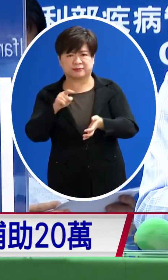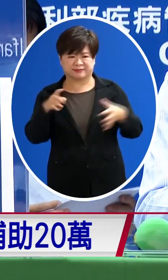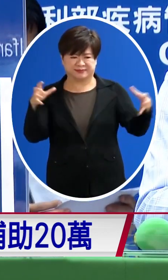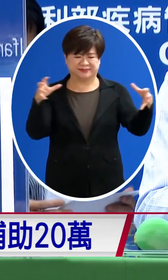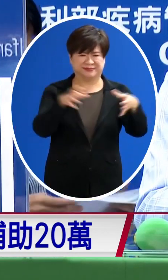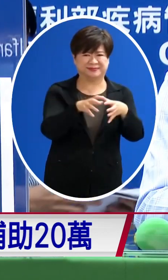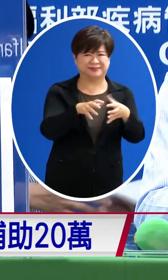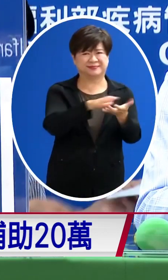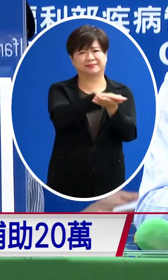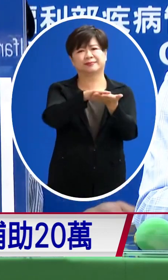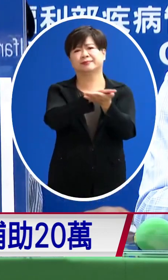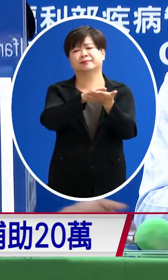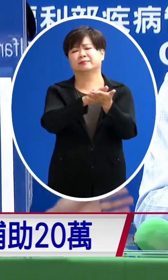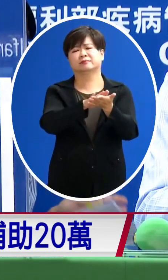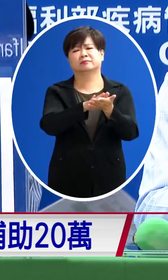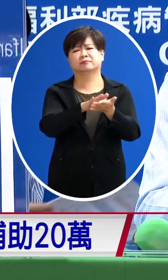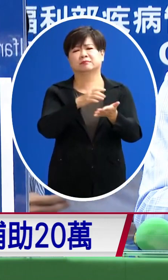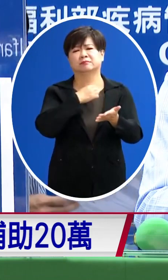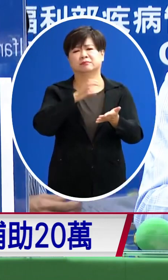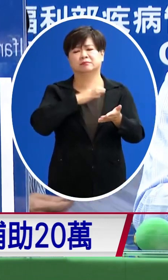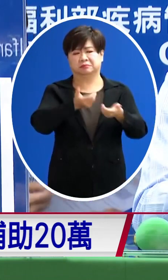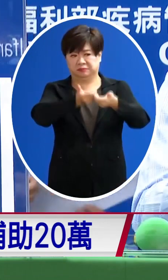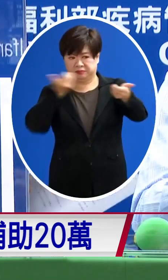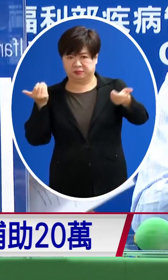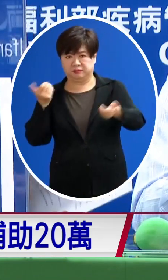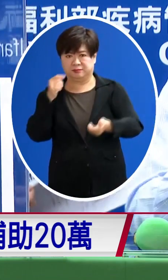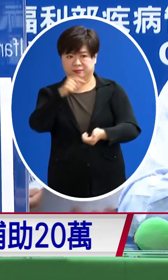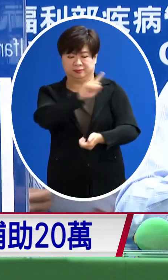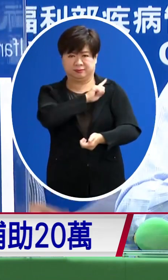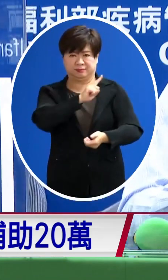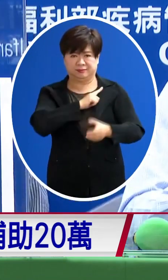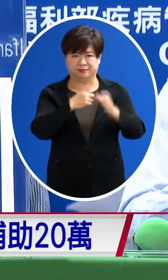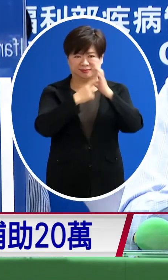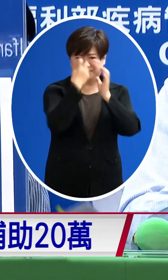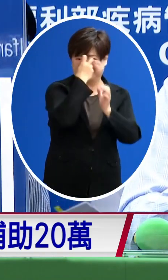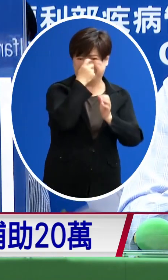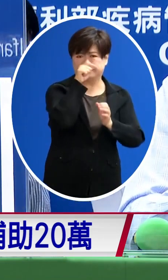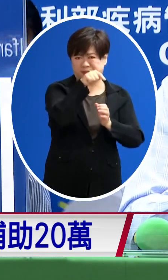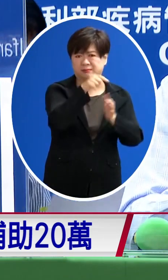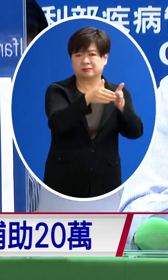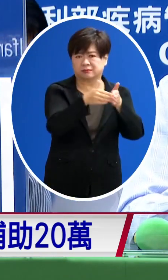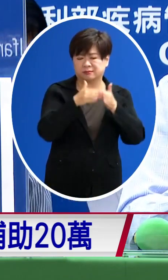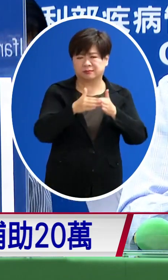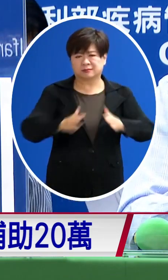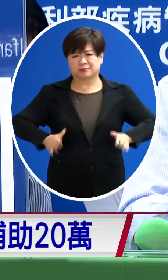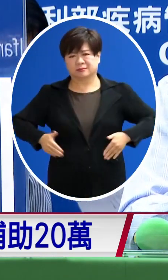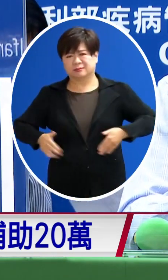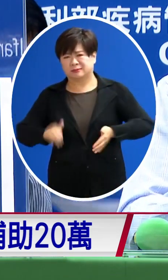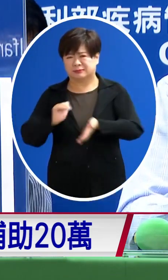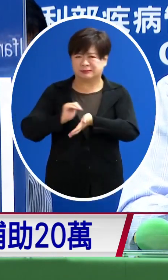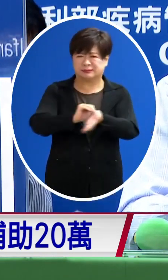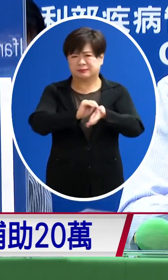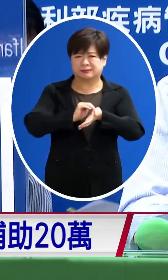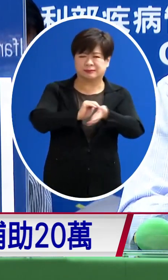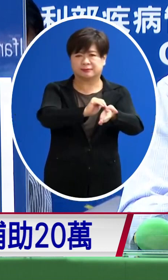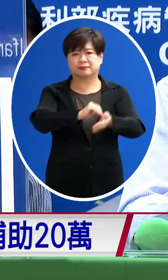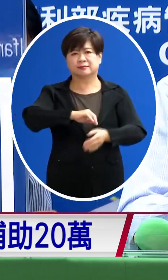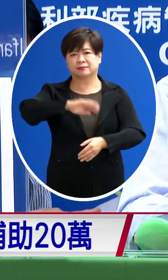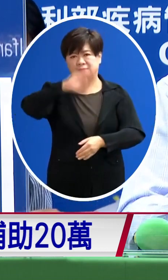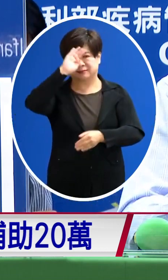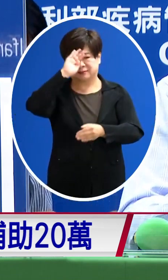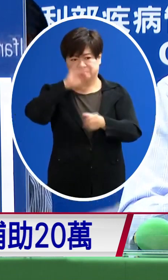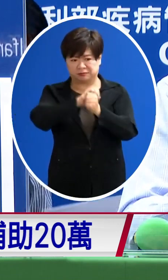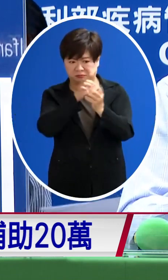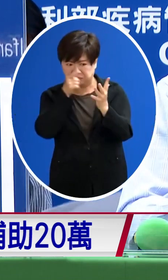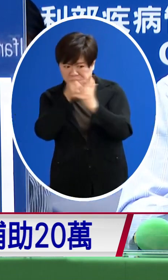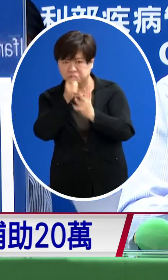度级的急救医院，好，本身的医院自己需要筛检，还有一些急诊的病患，好，确诊的病患等等